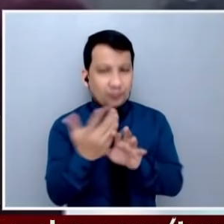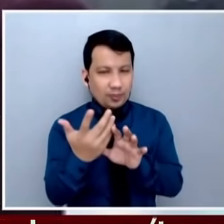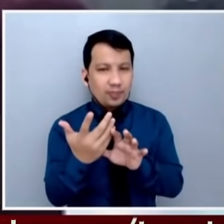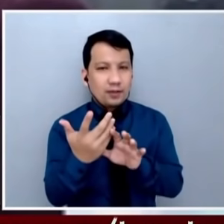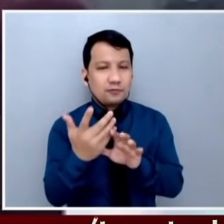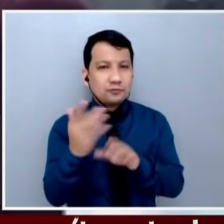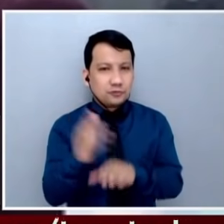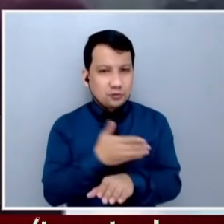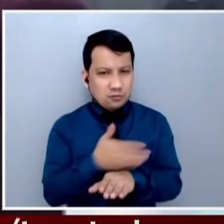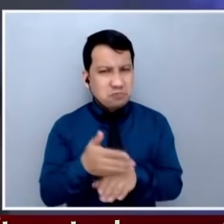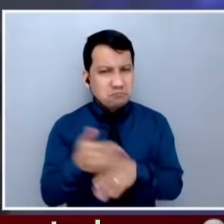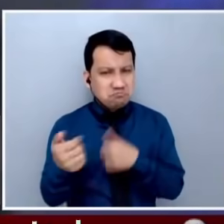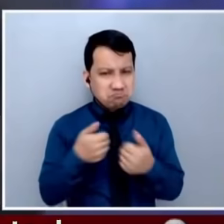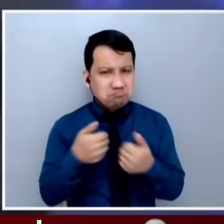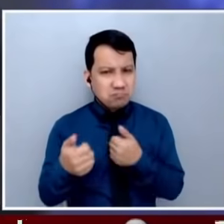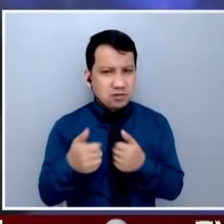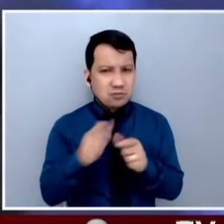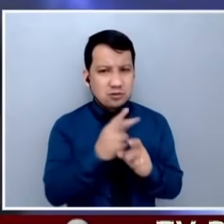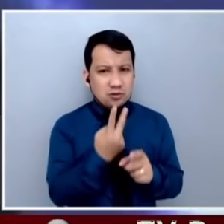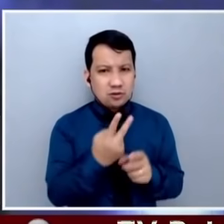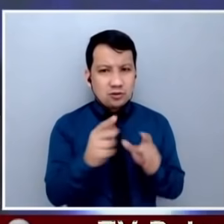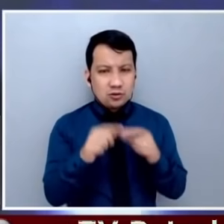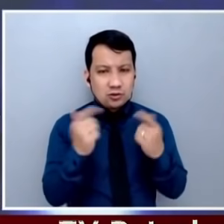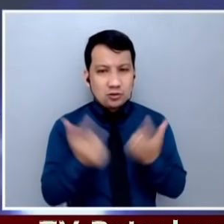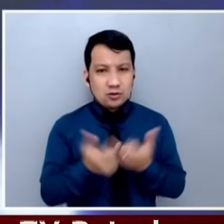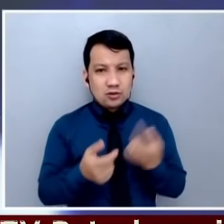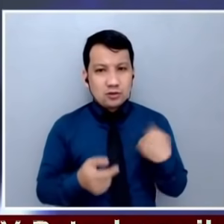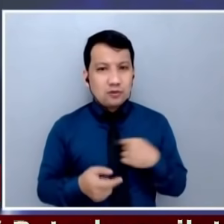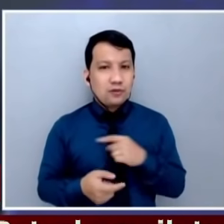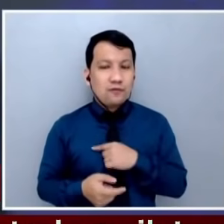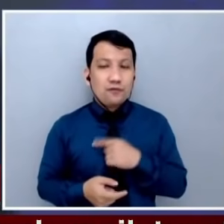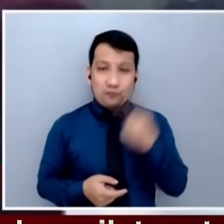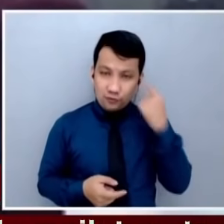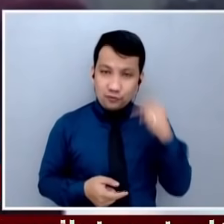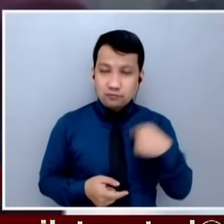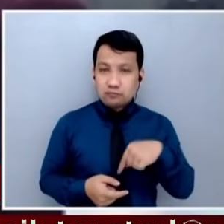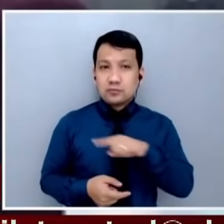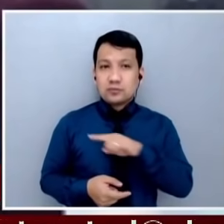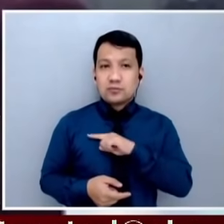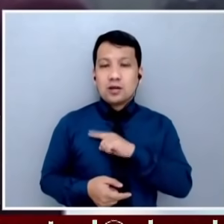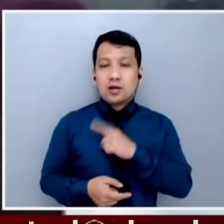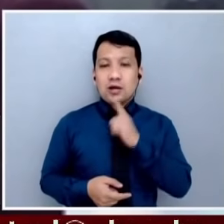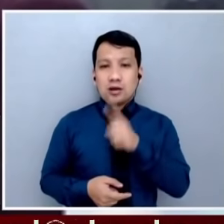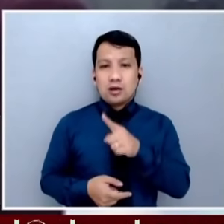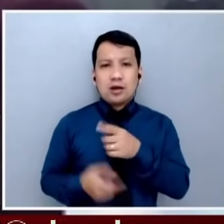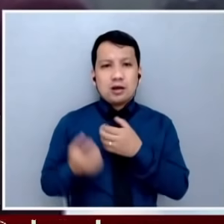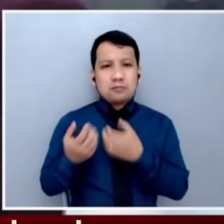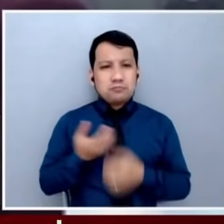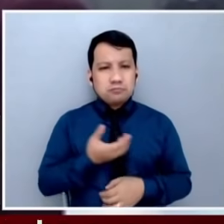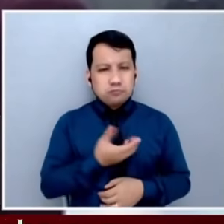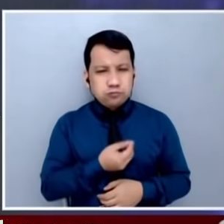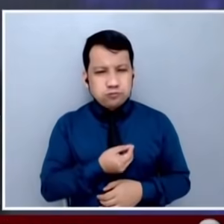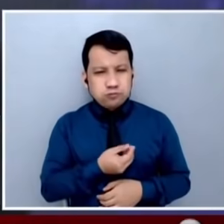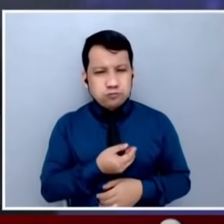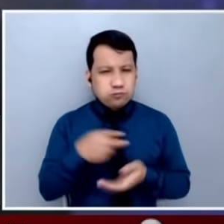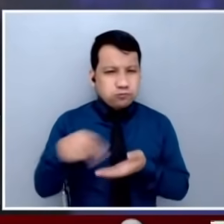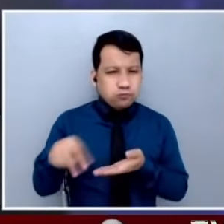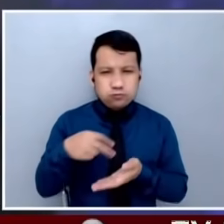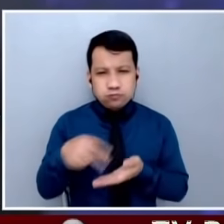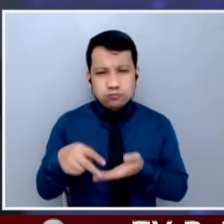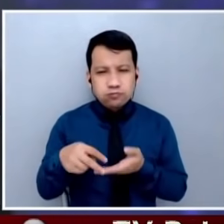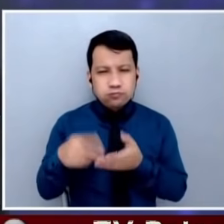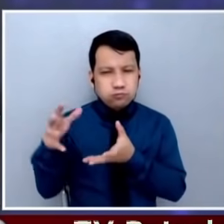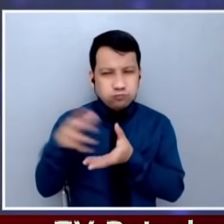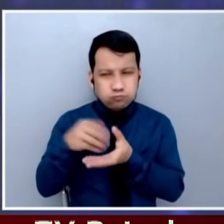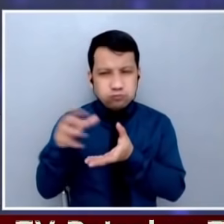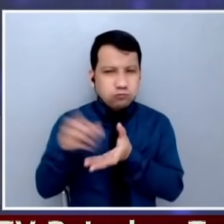the challenge ang dalawang grupo. Big event po siya for us and kinakabahan po kasi ang dami po namin inaaral na piyesa and syempre gusto